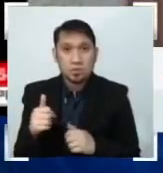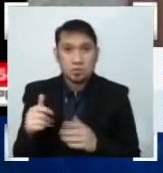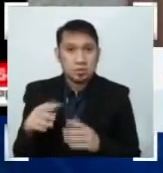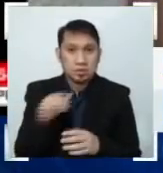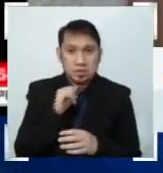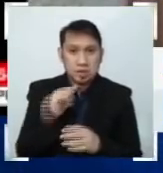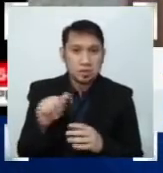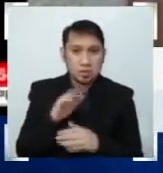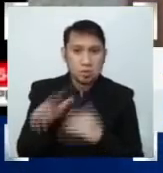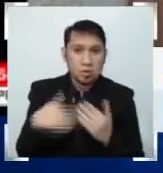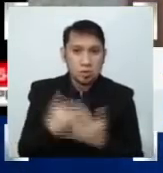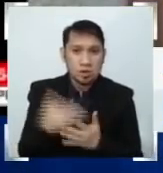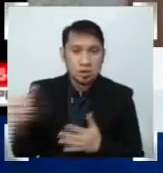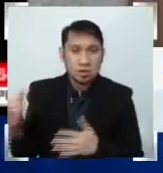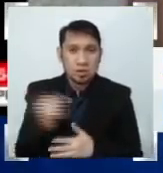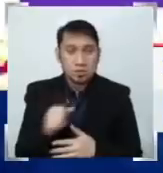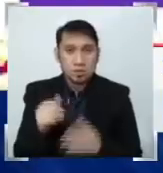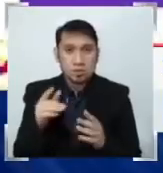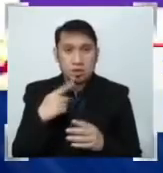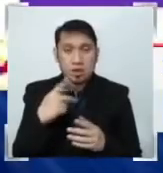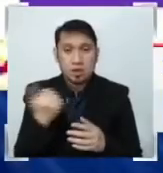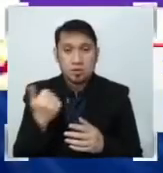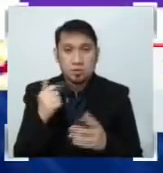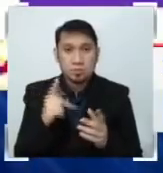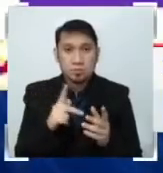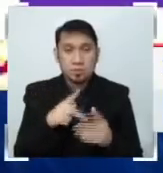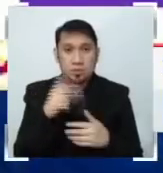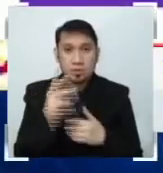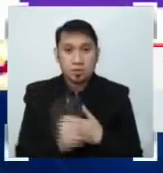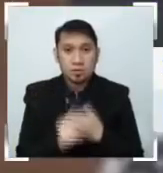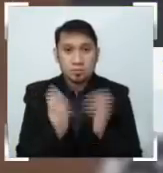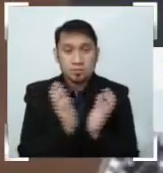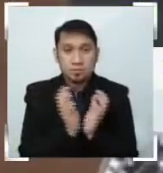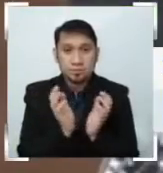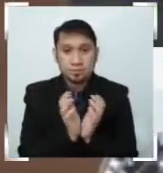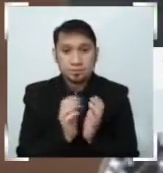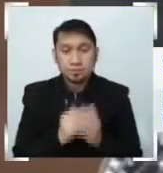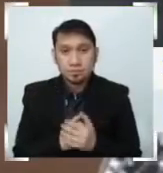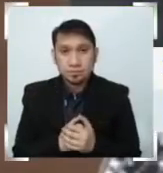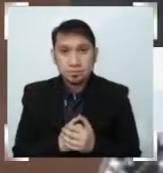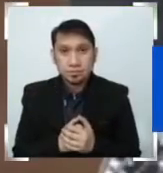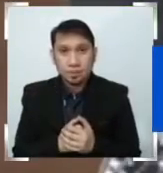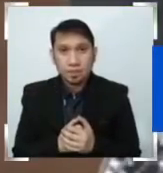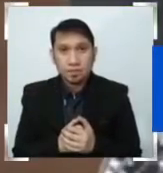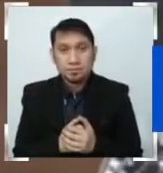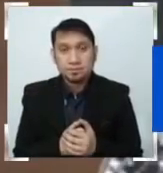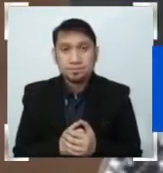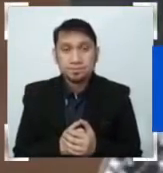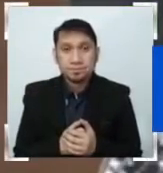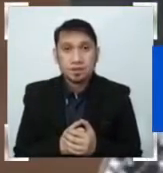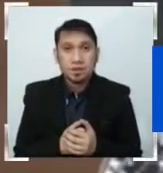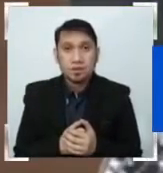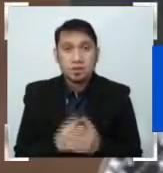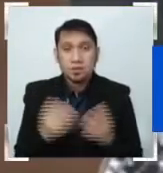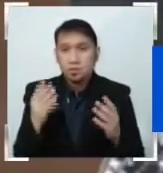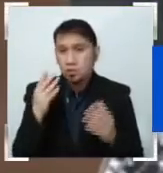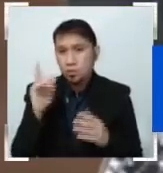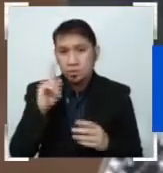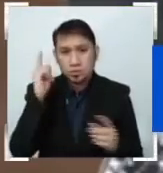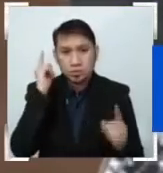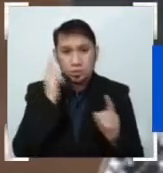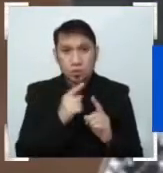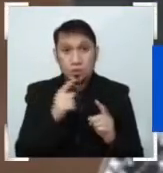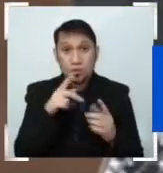ng DSWD o ng ibang ahensya. What's the point of, you know, inventing so many programs? Kung yun din ang